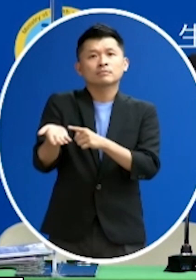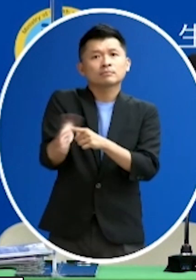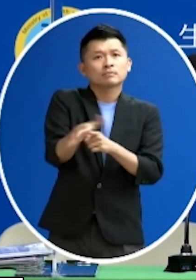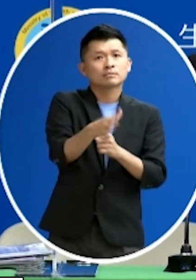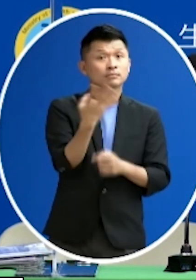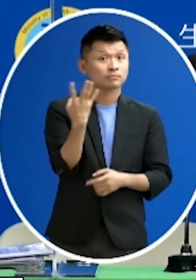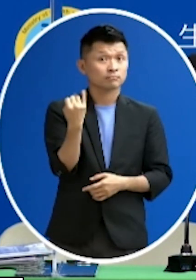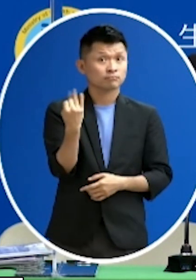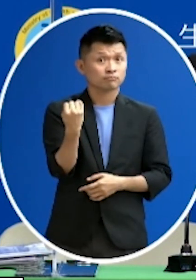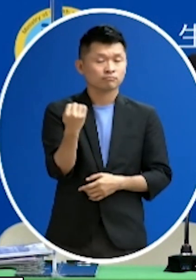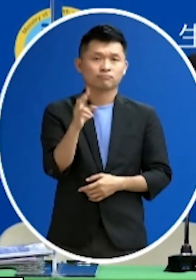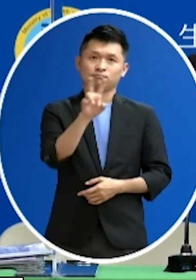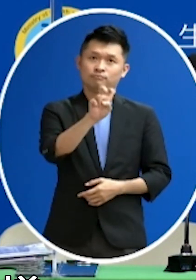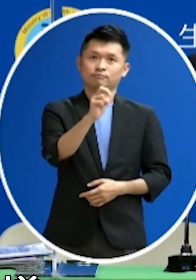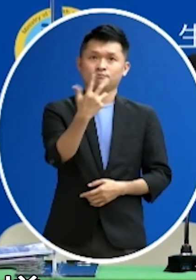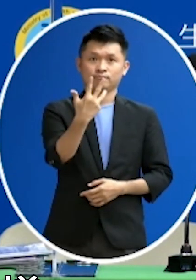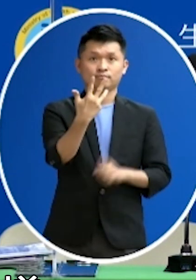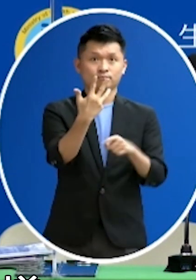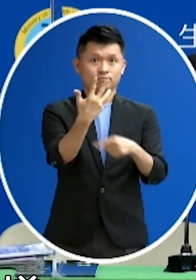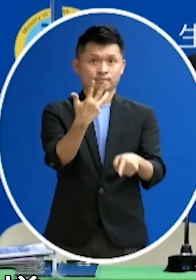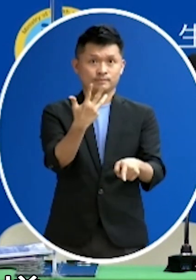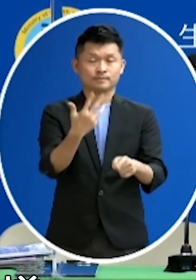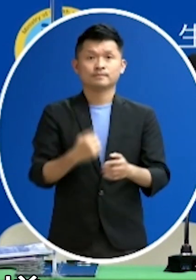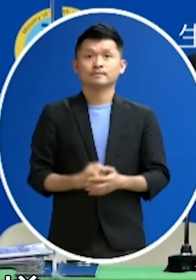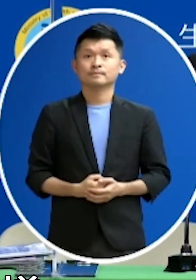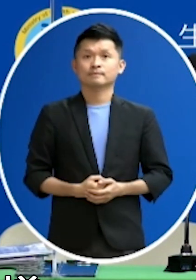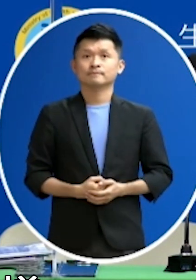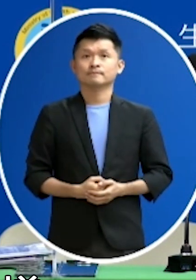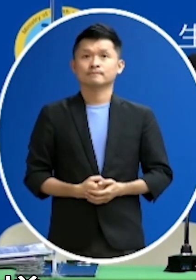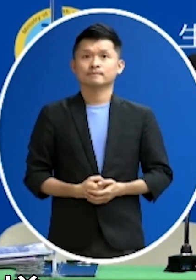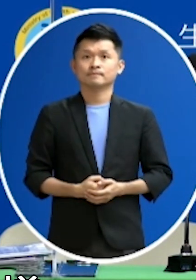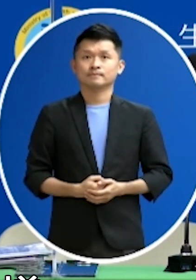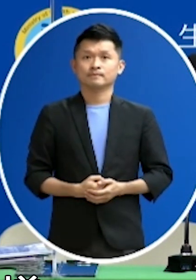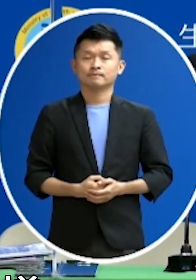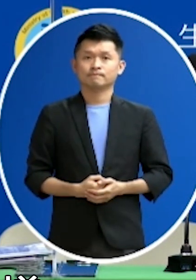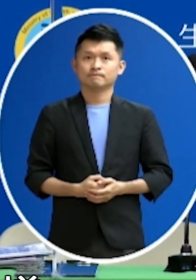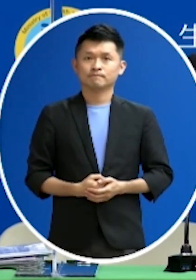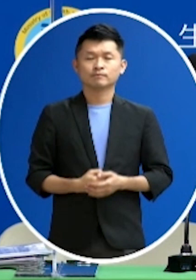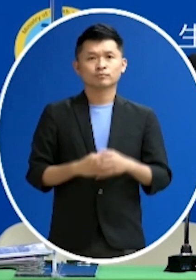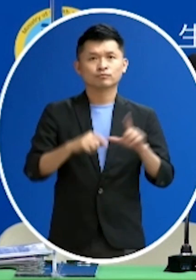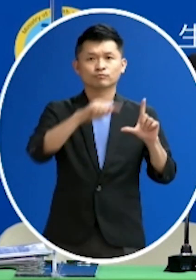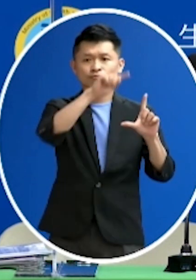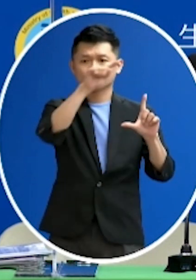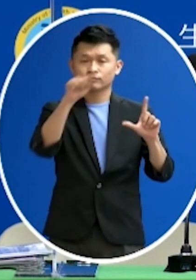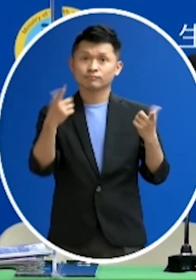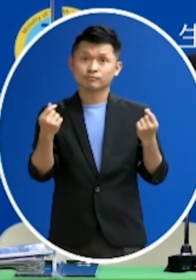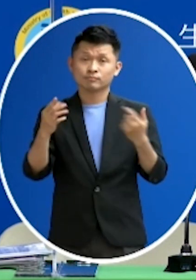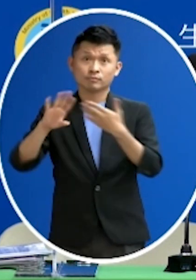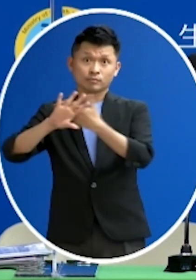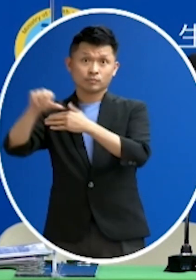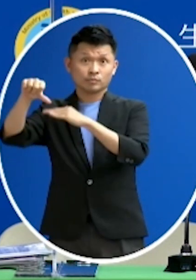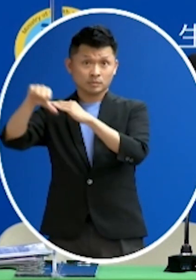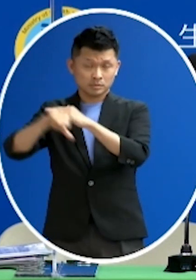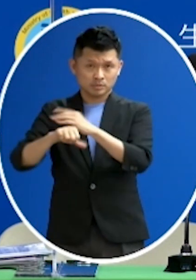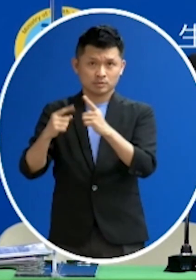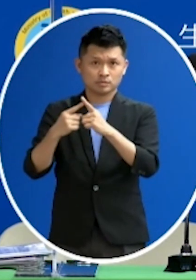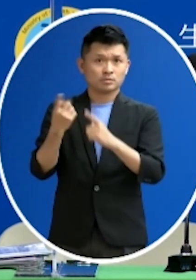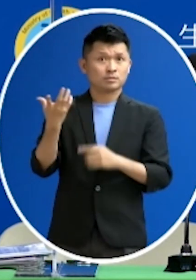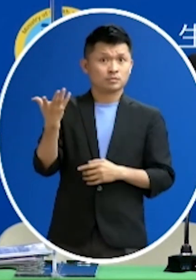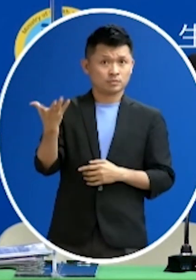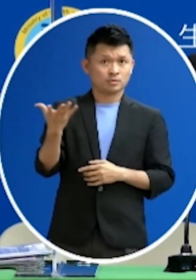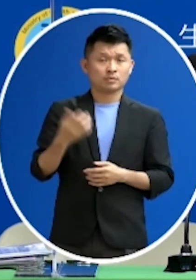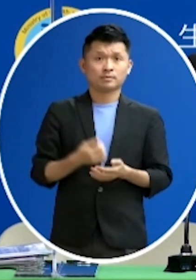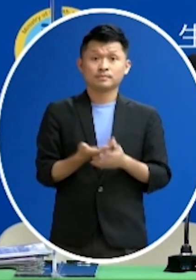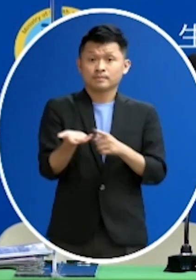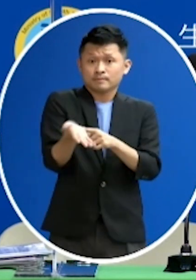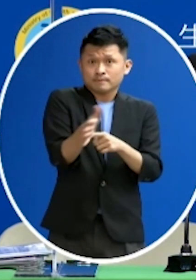案的部分有28个，那也是跟我们整体的大趋势一样，境外移入的病例还是蛮多的，那死亡